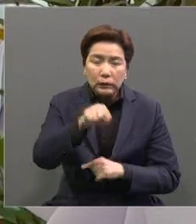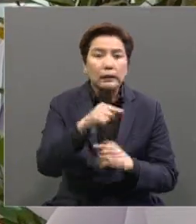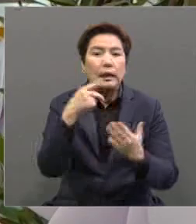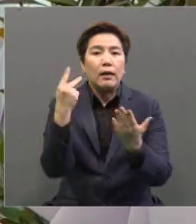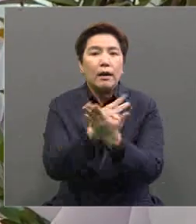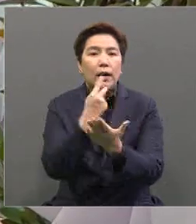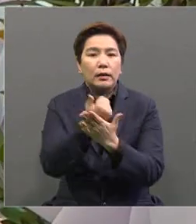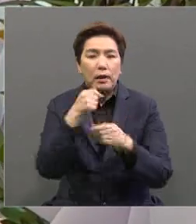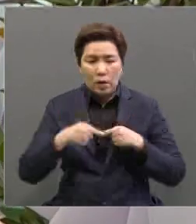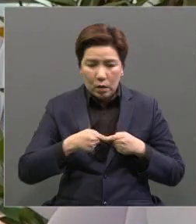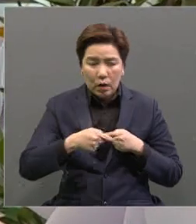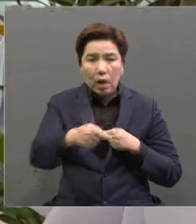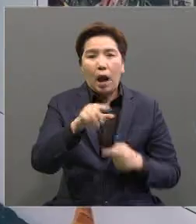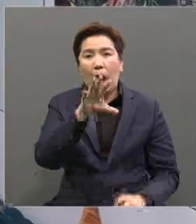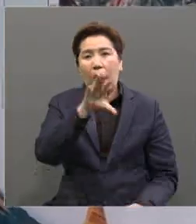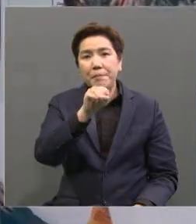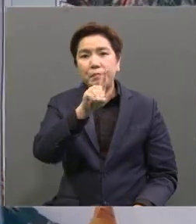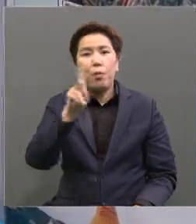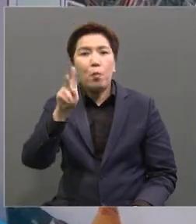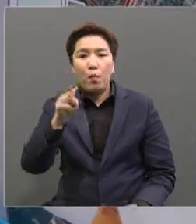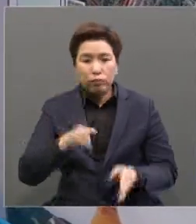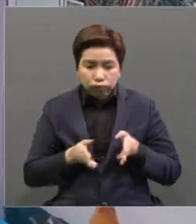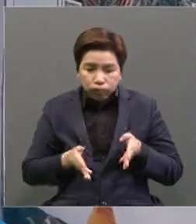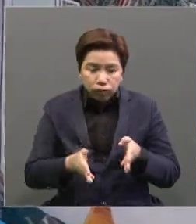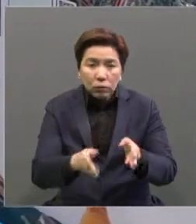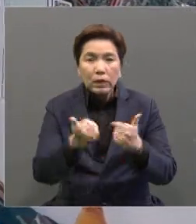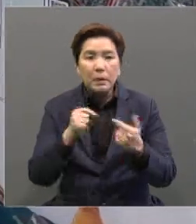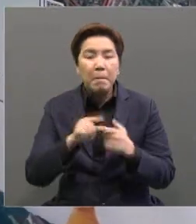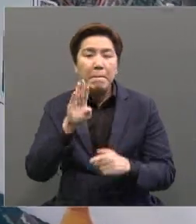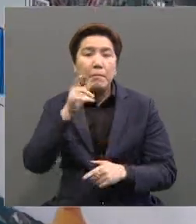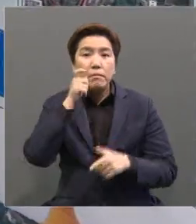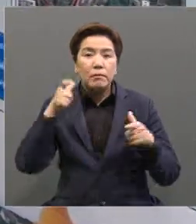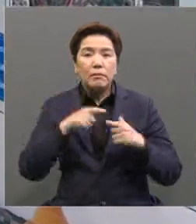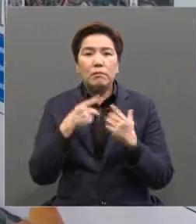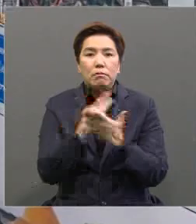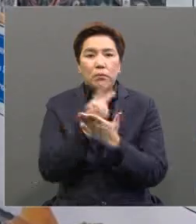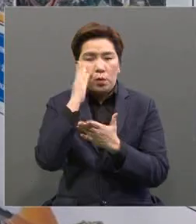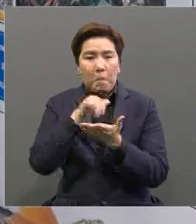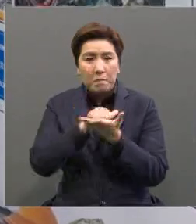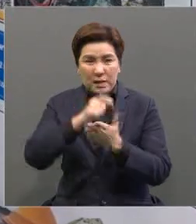กาญจนบุรีนะครับระยะทางประมาณ51กิโลเมตรส่วนสายบางใหญ่กาญจนบุรีคาด